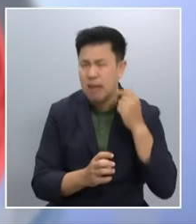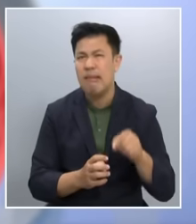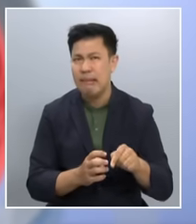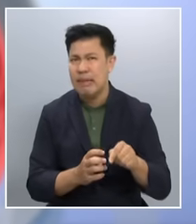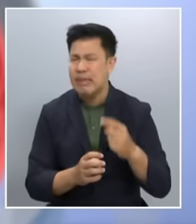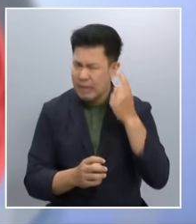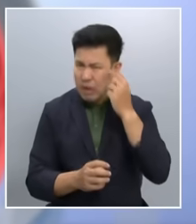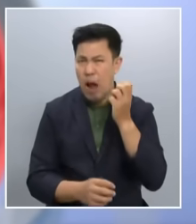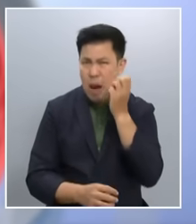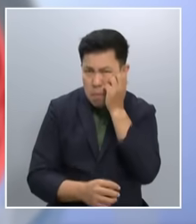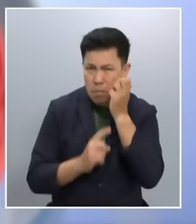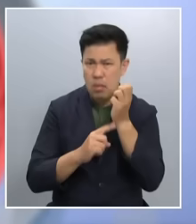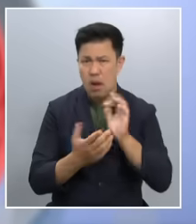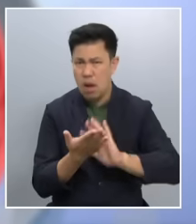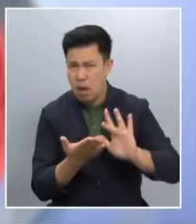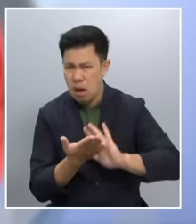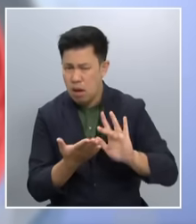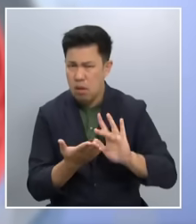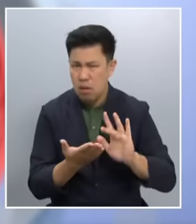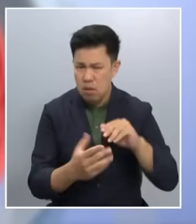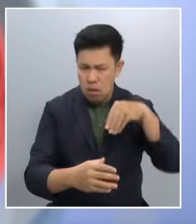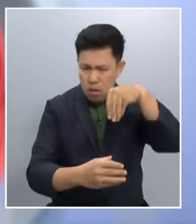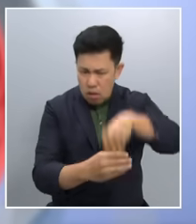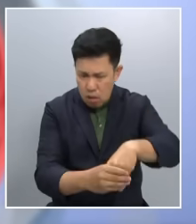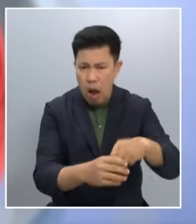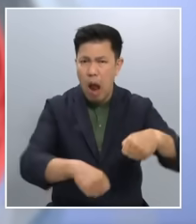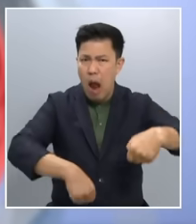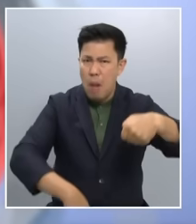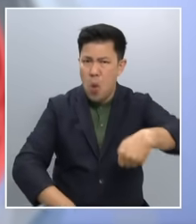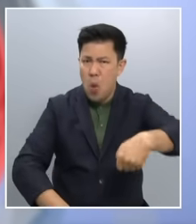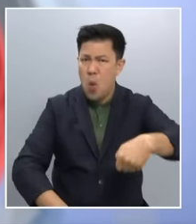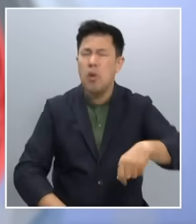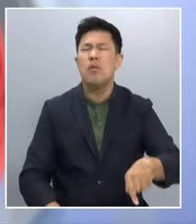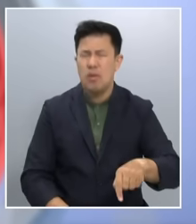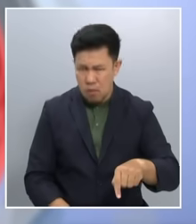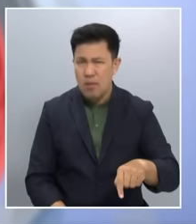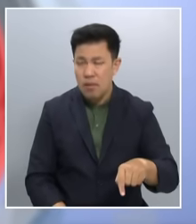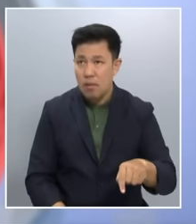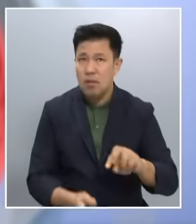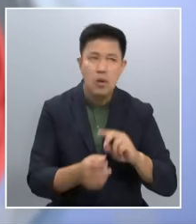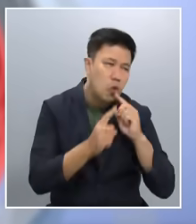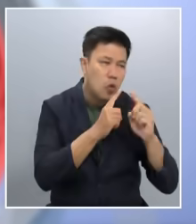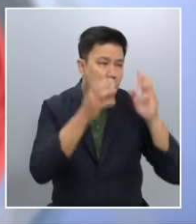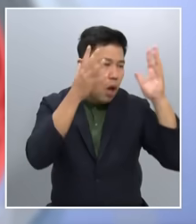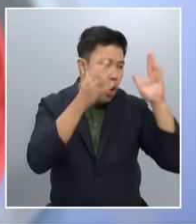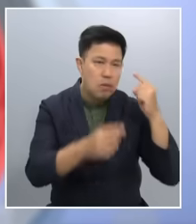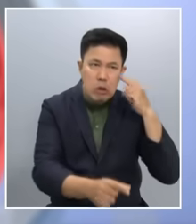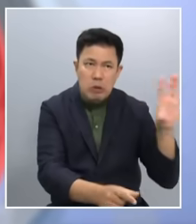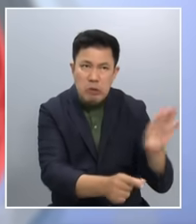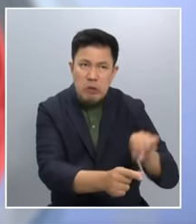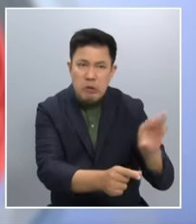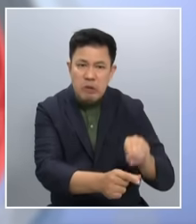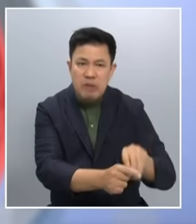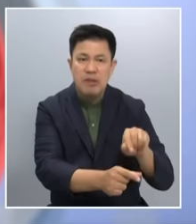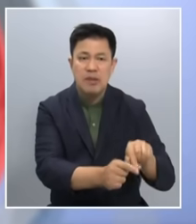เอาโทรศัพท์หรือเอา iPad หรืออะไรสักอย่างเนี่ยใส่ไว้ในกระเป๋าเชื่อว่าอย่างนั้นแล้วก็มีการพูดคุยไปเรื่อยๆจนกระทั่งคุ